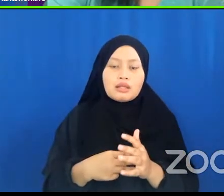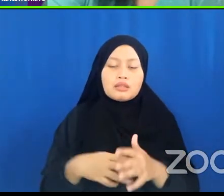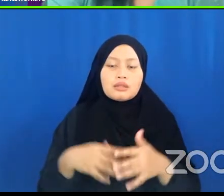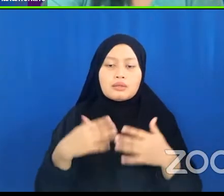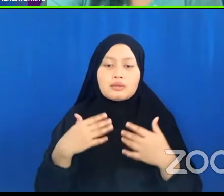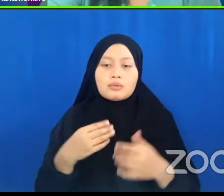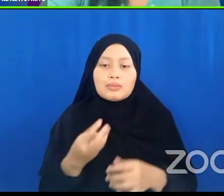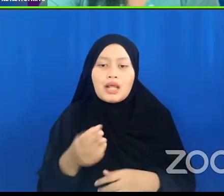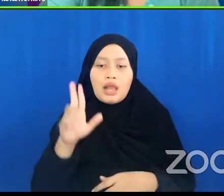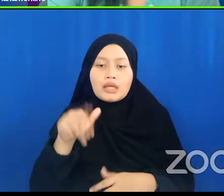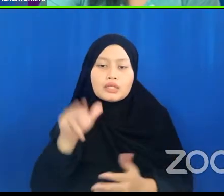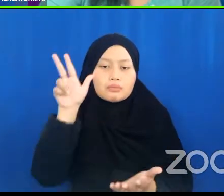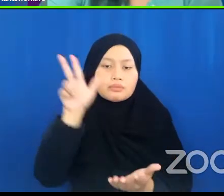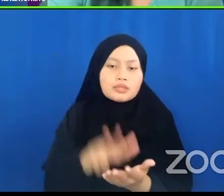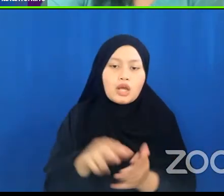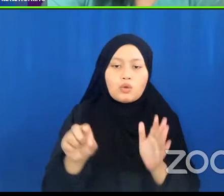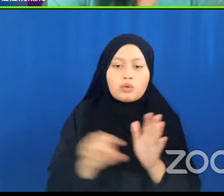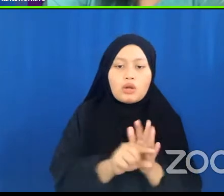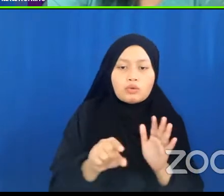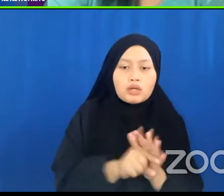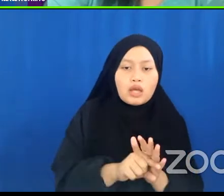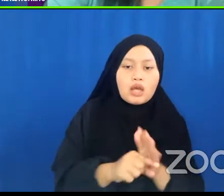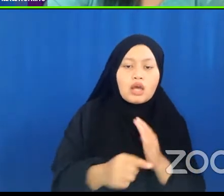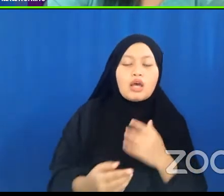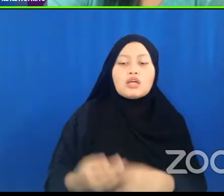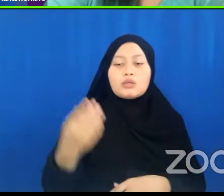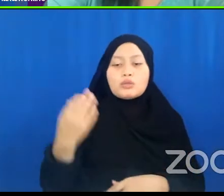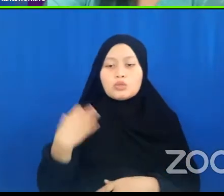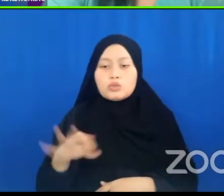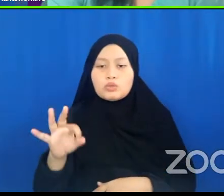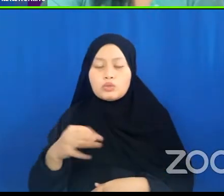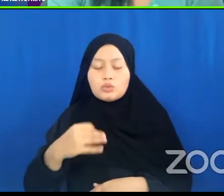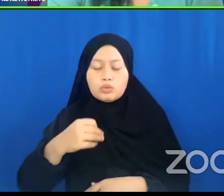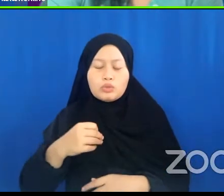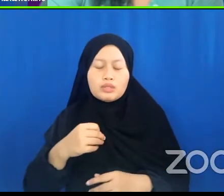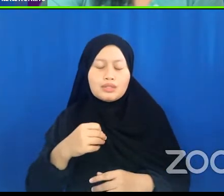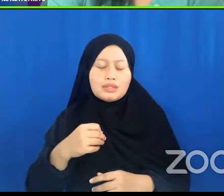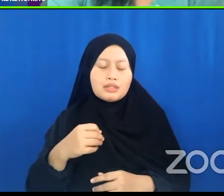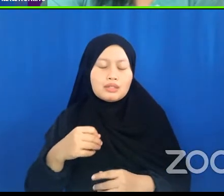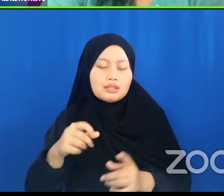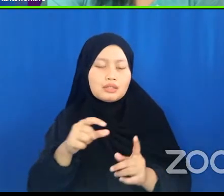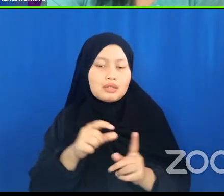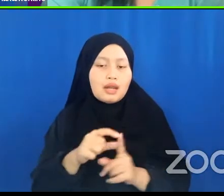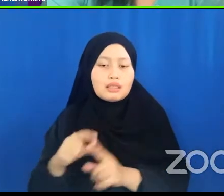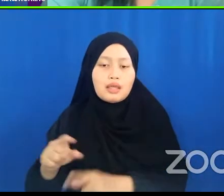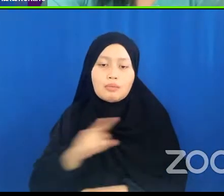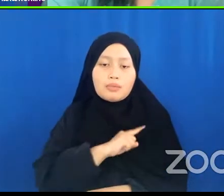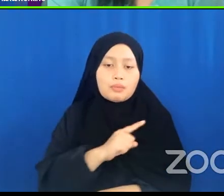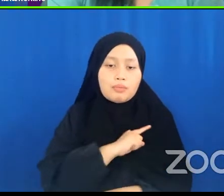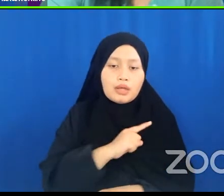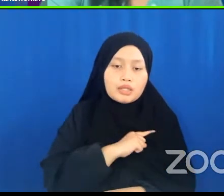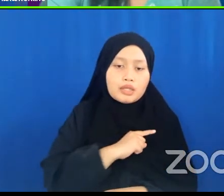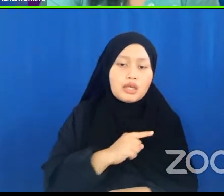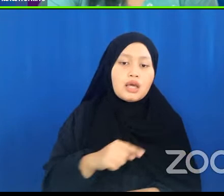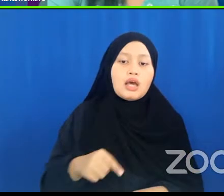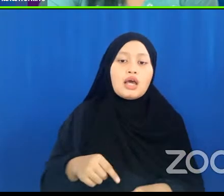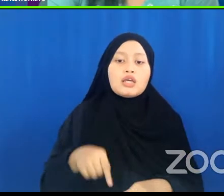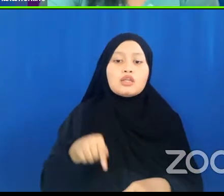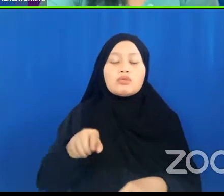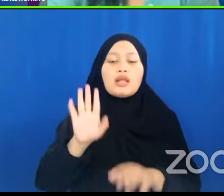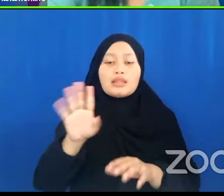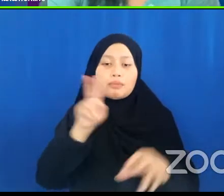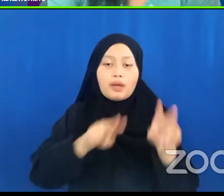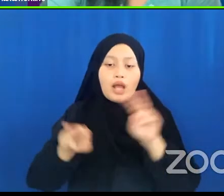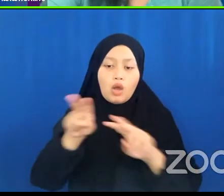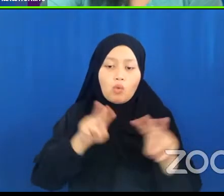alis World jika ke of the new personal data protection reguler kulit band independen Ajun Seo reports to Ministry